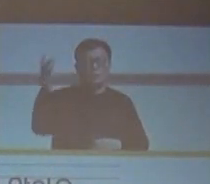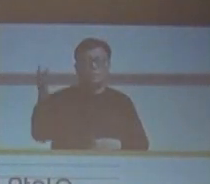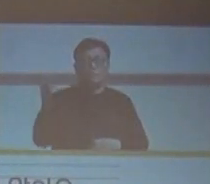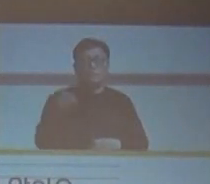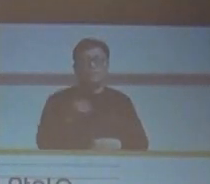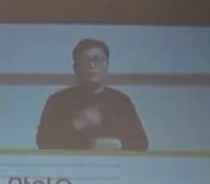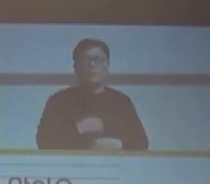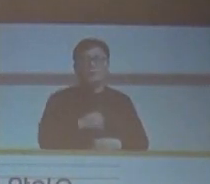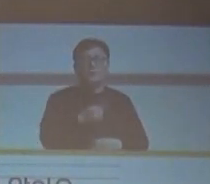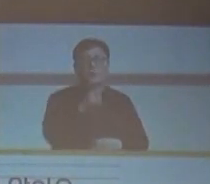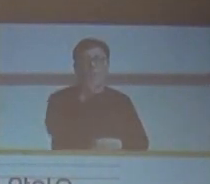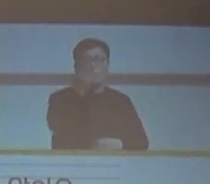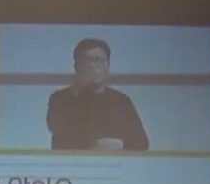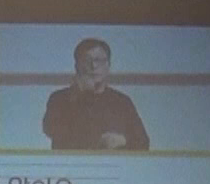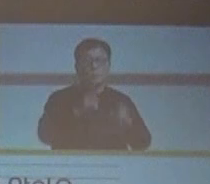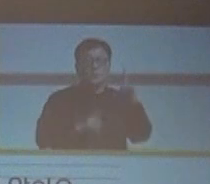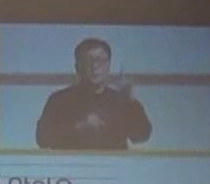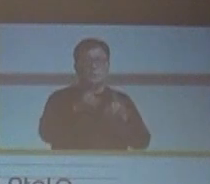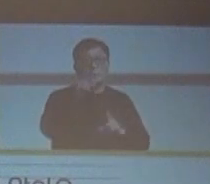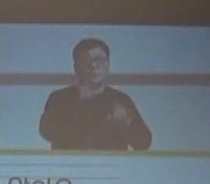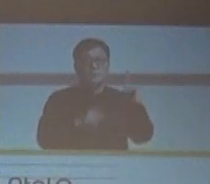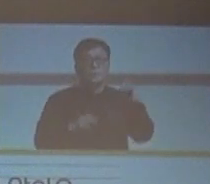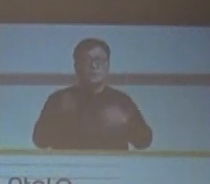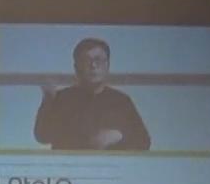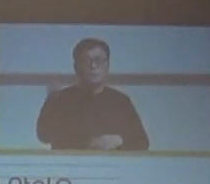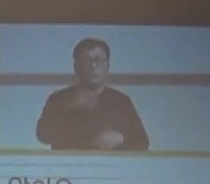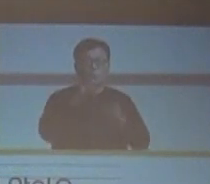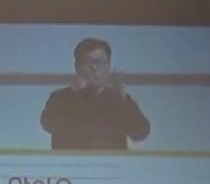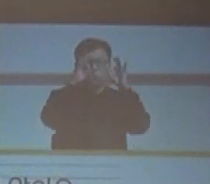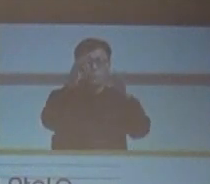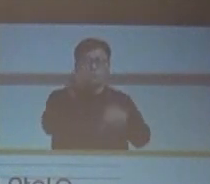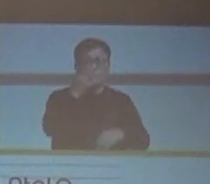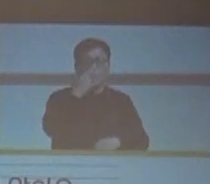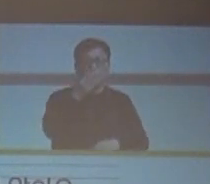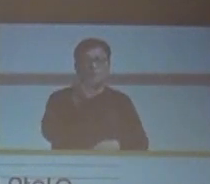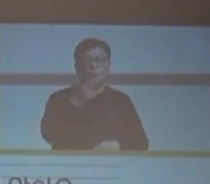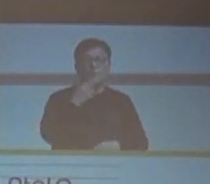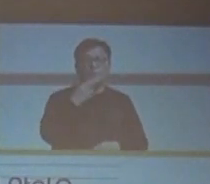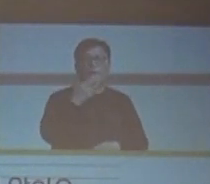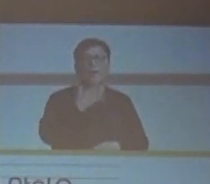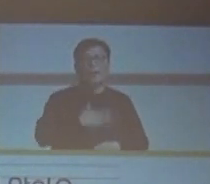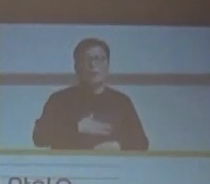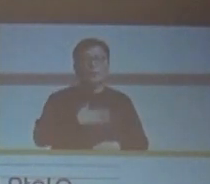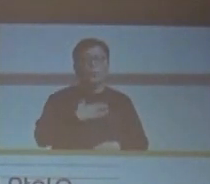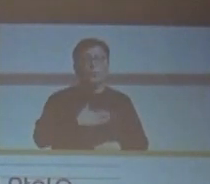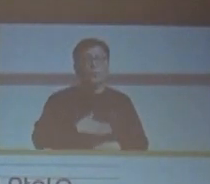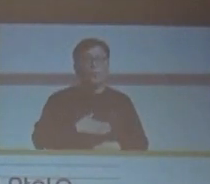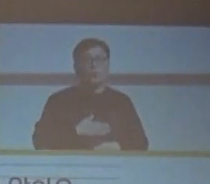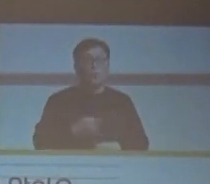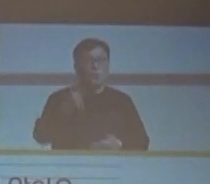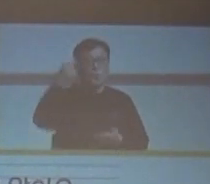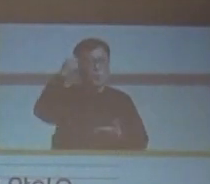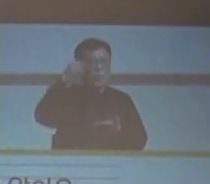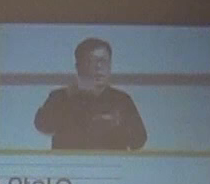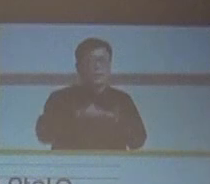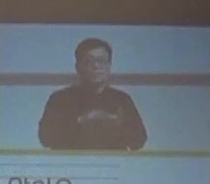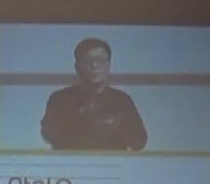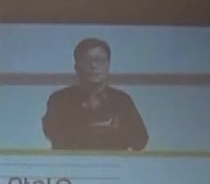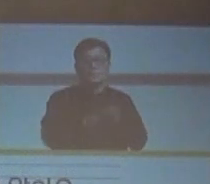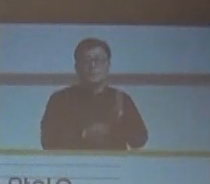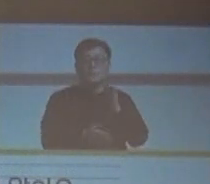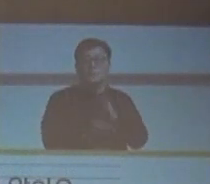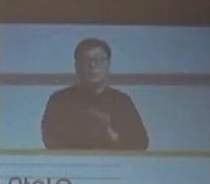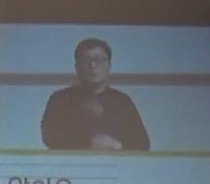아름다웠던 그대 모습 다시 볼 수 없는 건 알고 후회